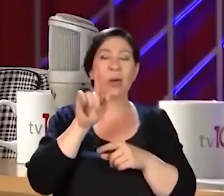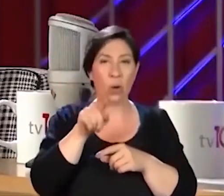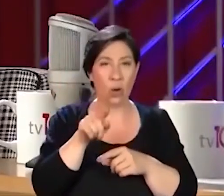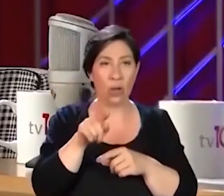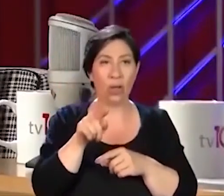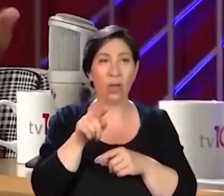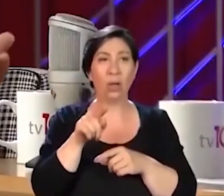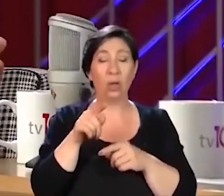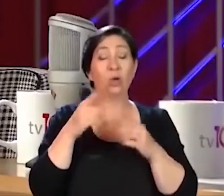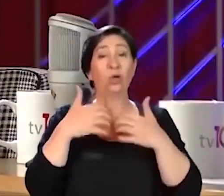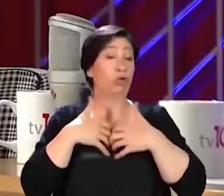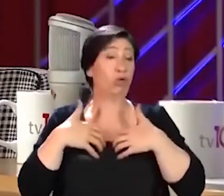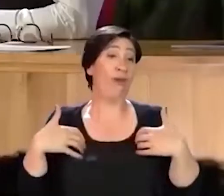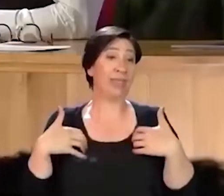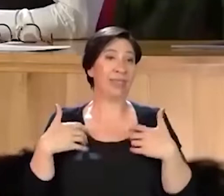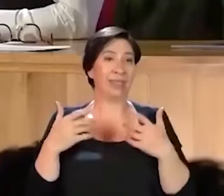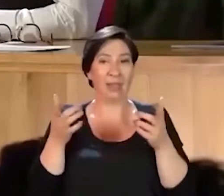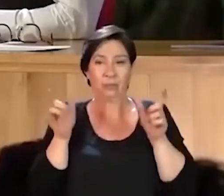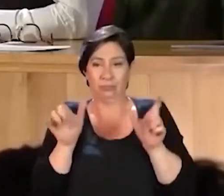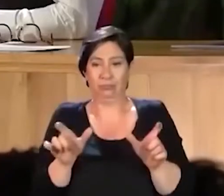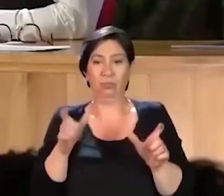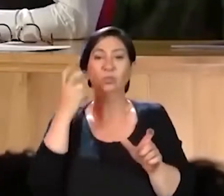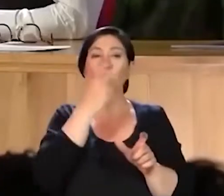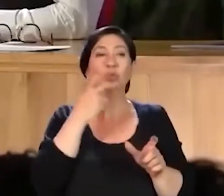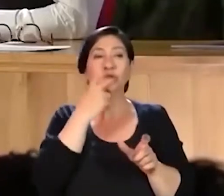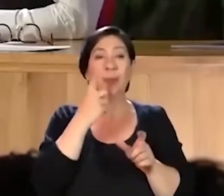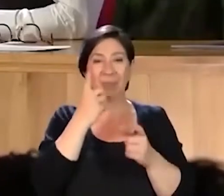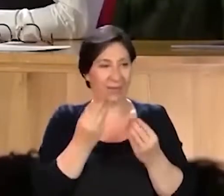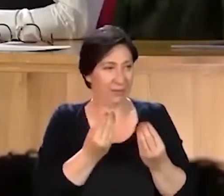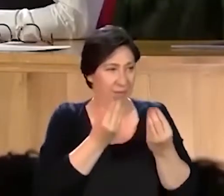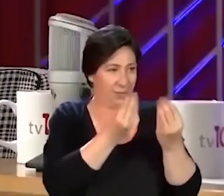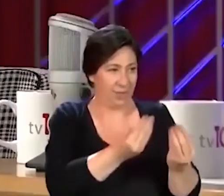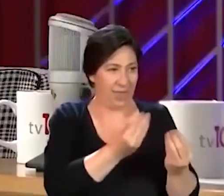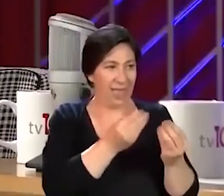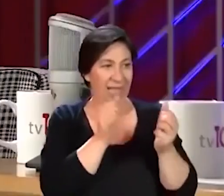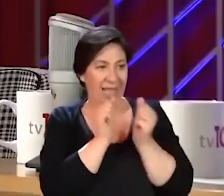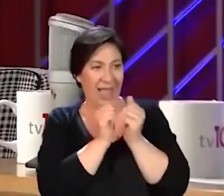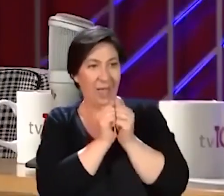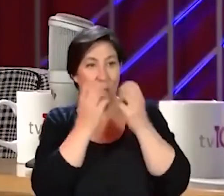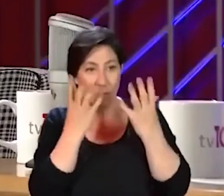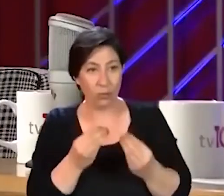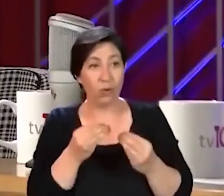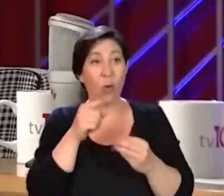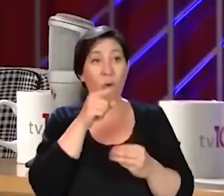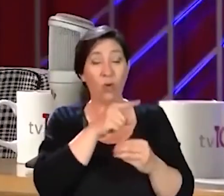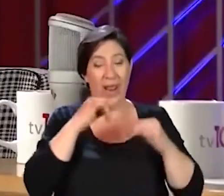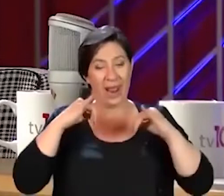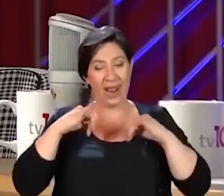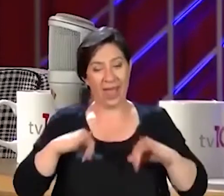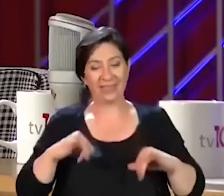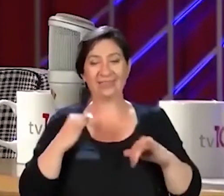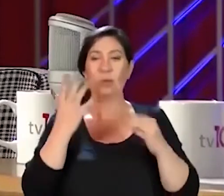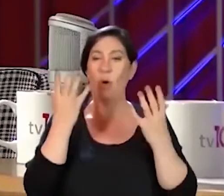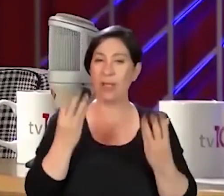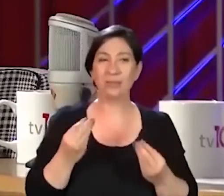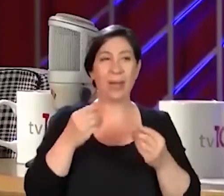yani Güven unsuru işte o da yani müziğinizi de birine teslim ederken veya yan yana gelindiğinde onun seyahat edebileceği